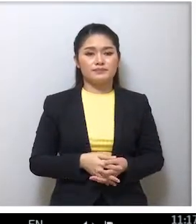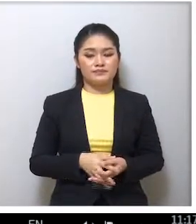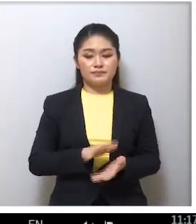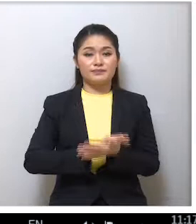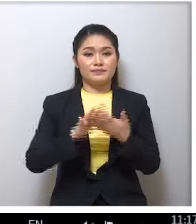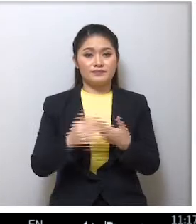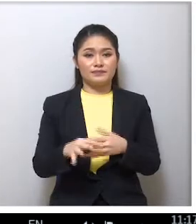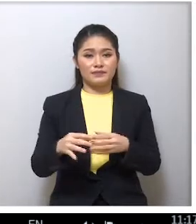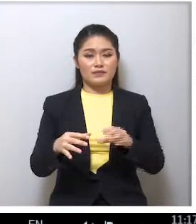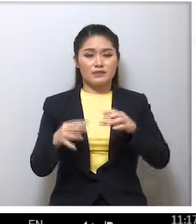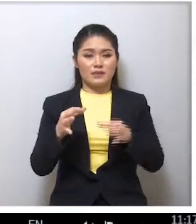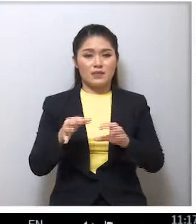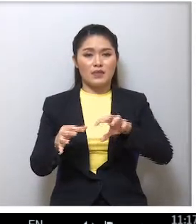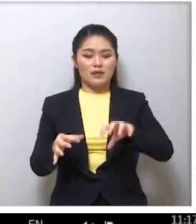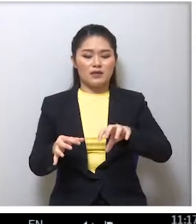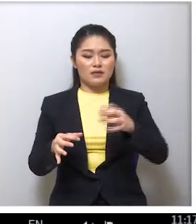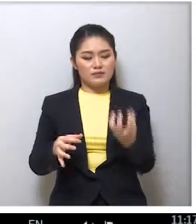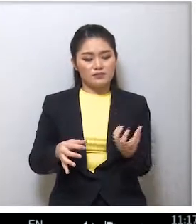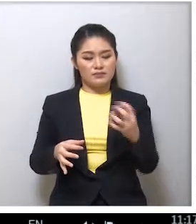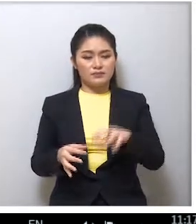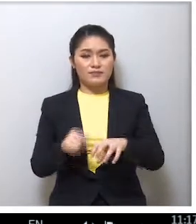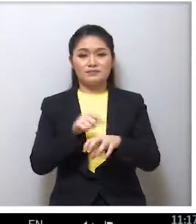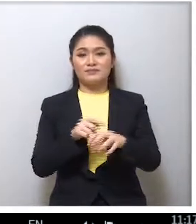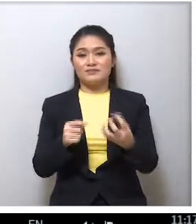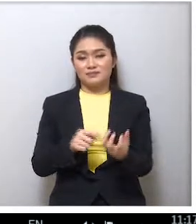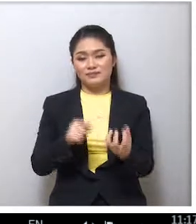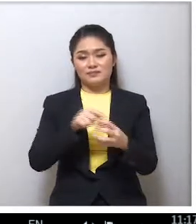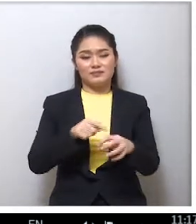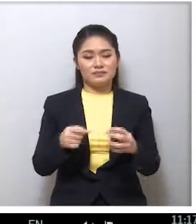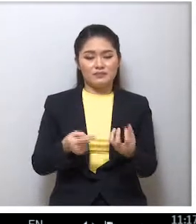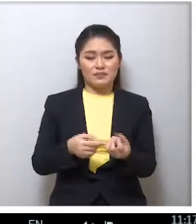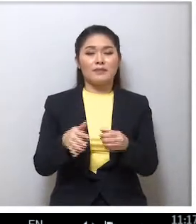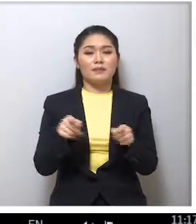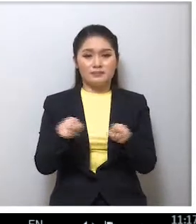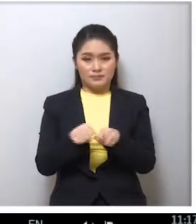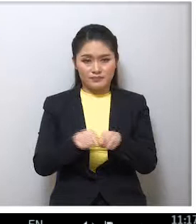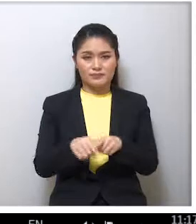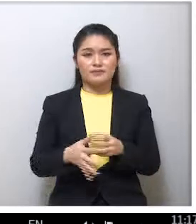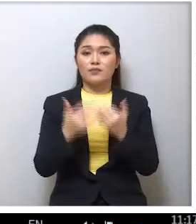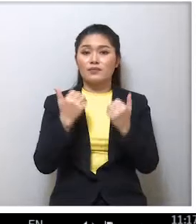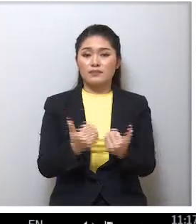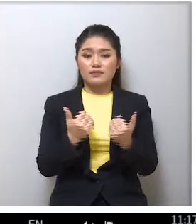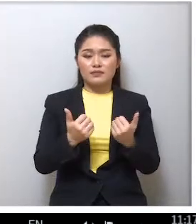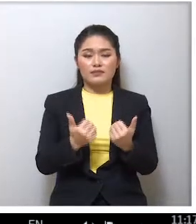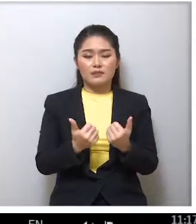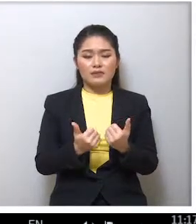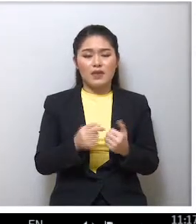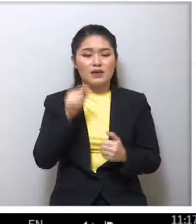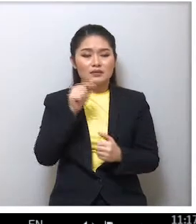อนนี้เราคลิก2หน้าแล้วใช่ไหมครับคลิกได้2หน้าแล้วคราวนี้เราจำคำสั่ง